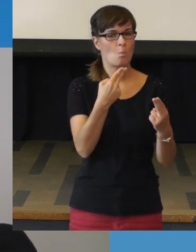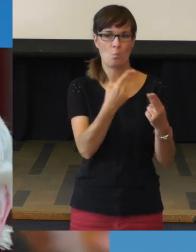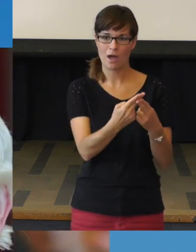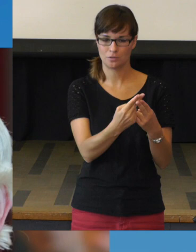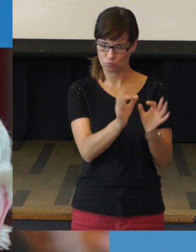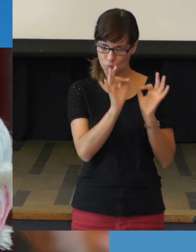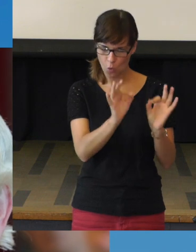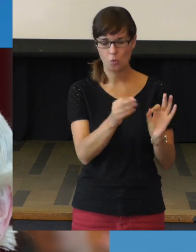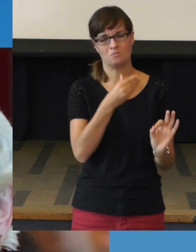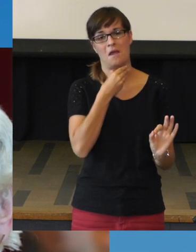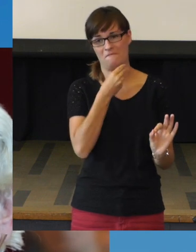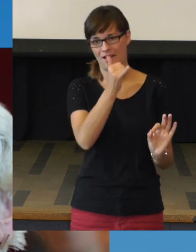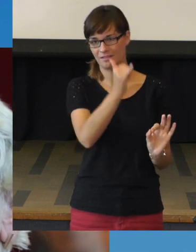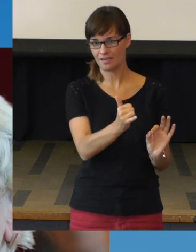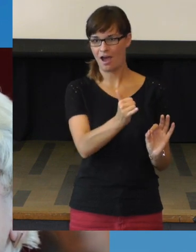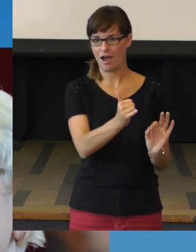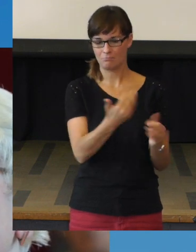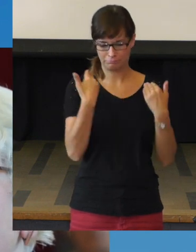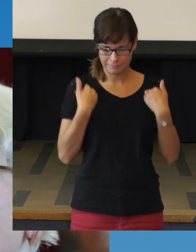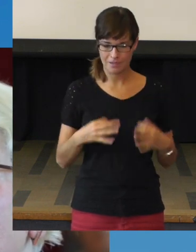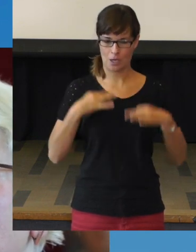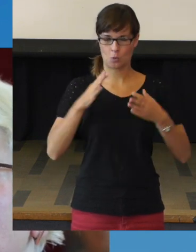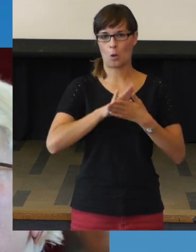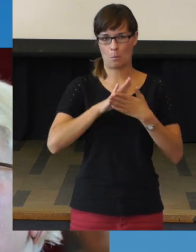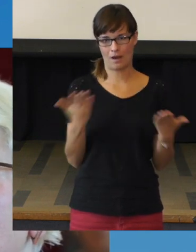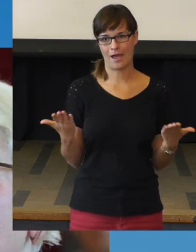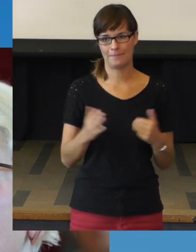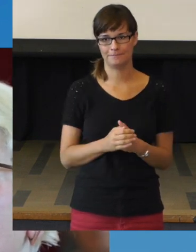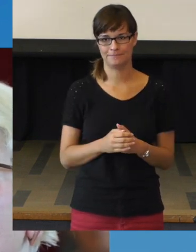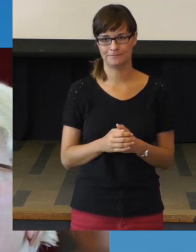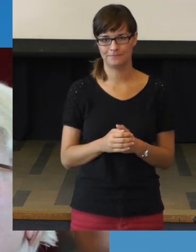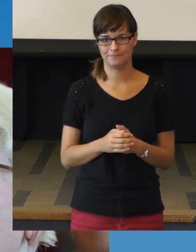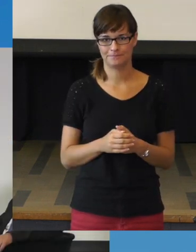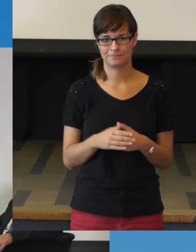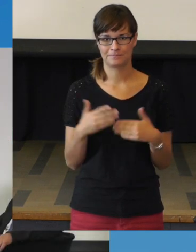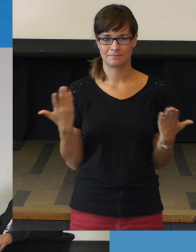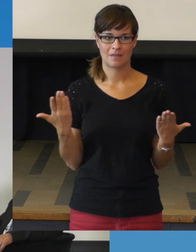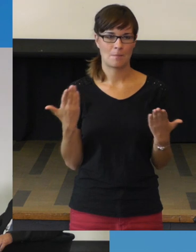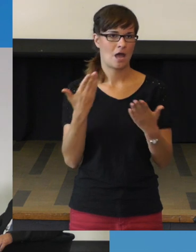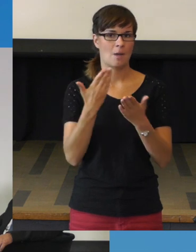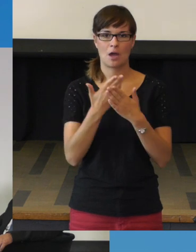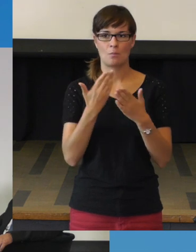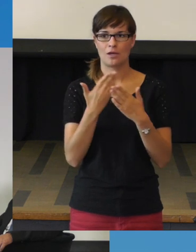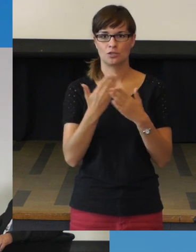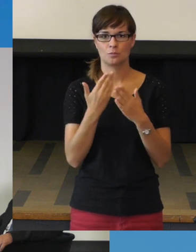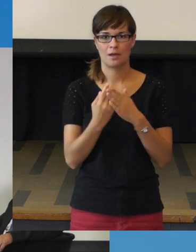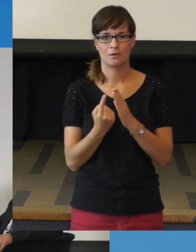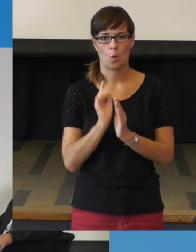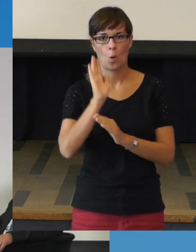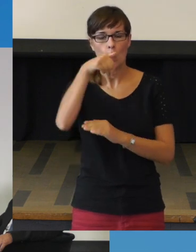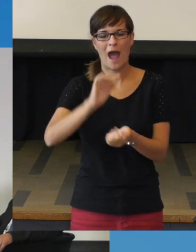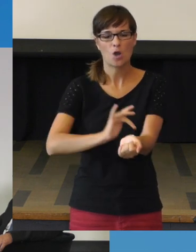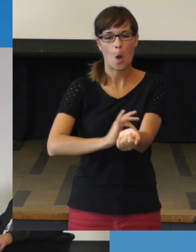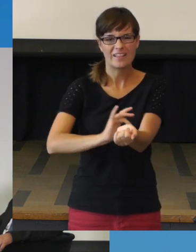einnehmen sollte, um sich halt gesund zu ernähren, klar. Wir werden aber definitiv nicht zum Beispiel die Hypercholesterinämie, also die